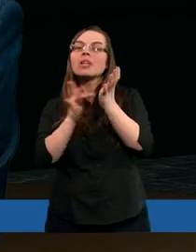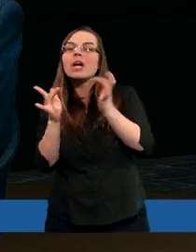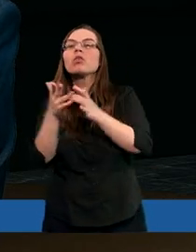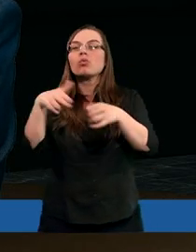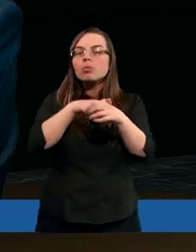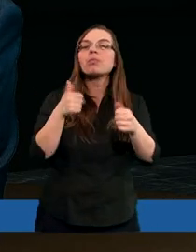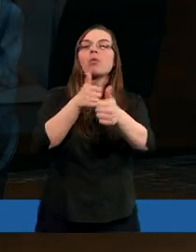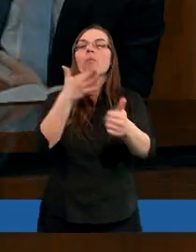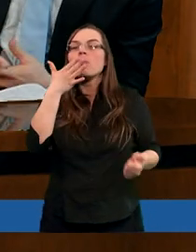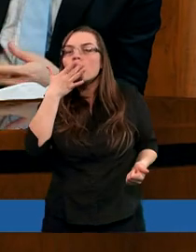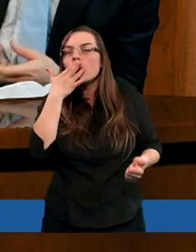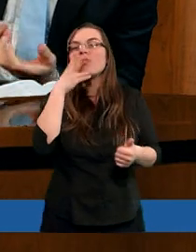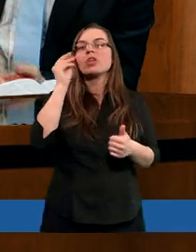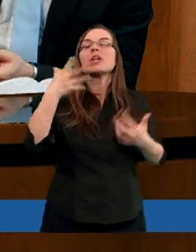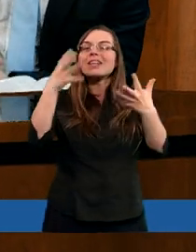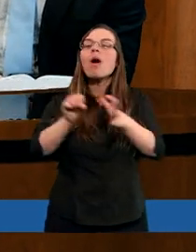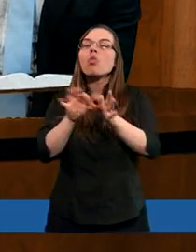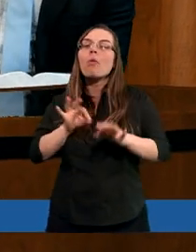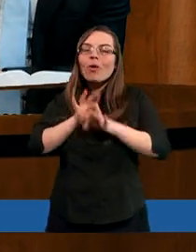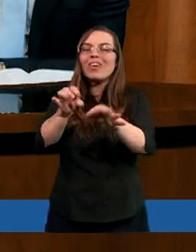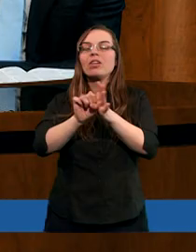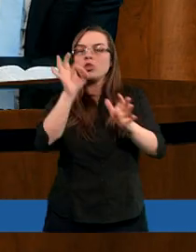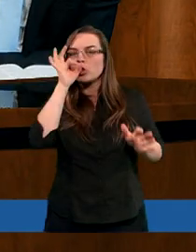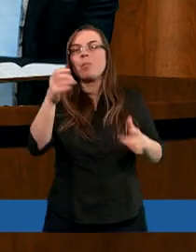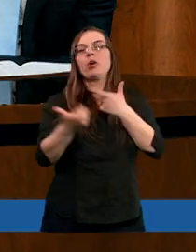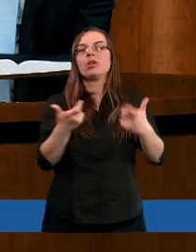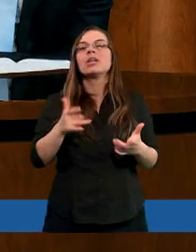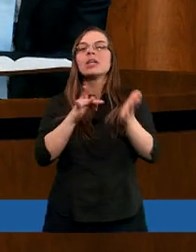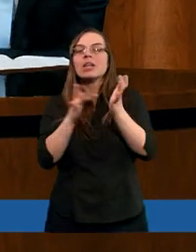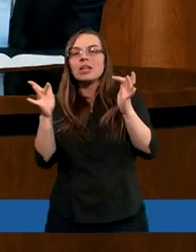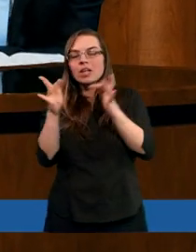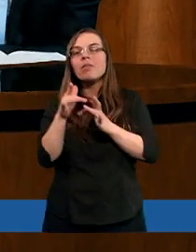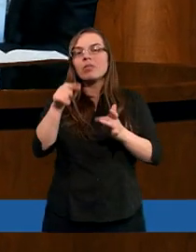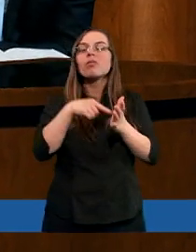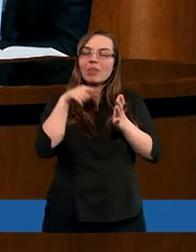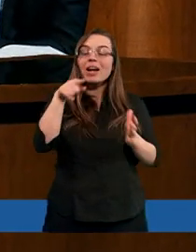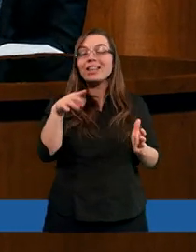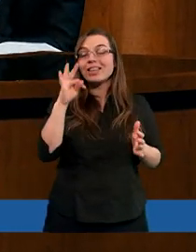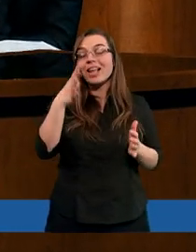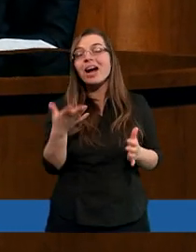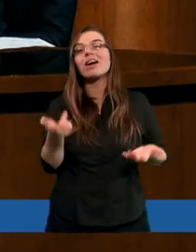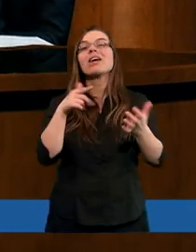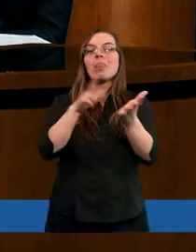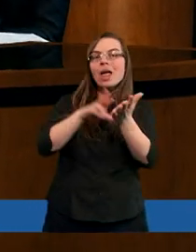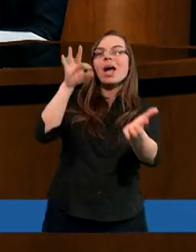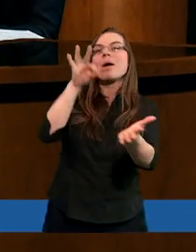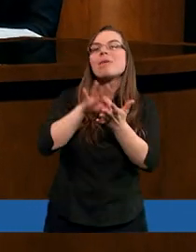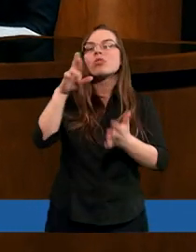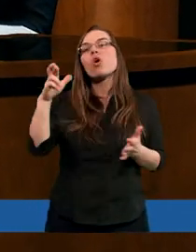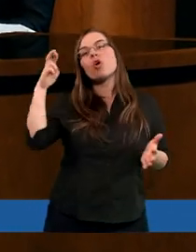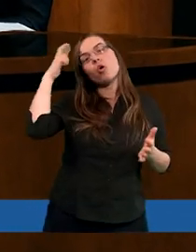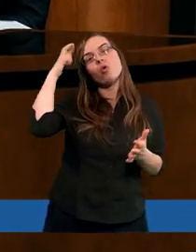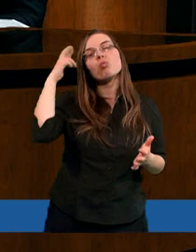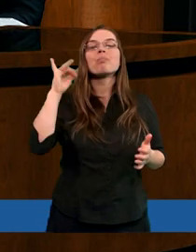który często mówił właśnie i do tego chciał doprowadzić. Tak, i to na pewno oni rozumieli, no